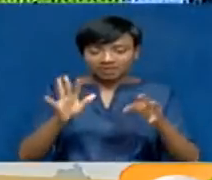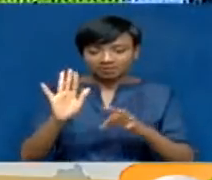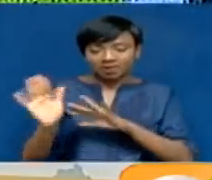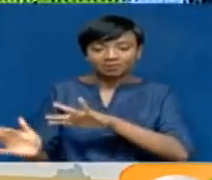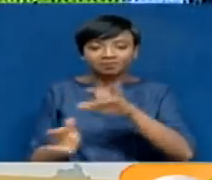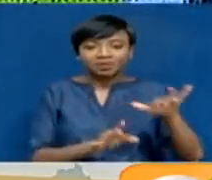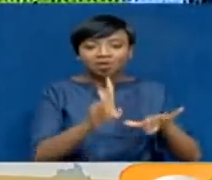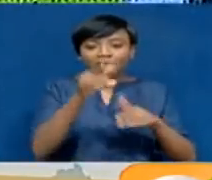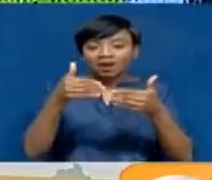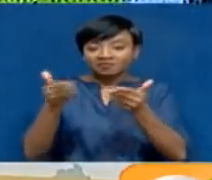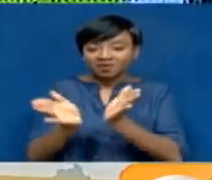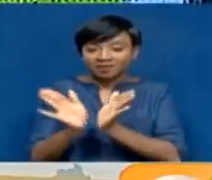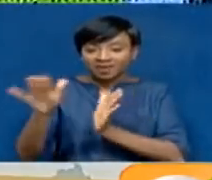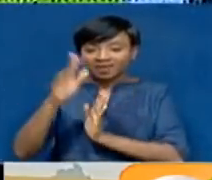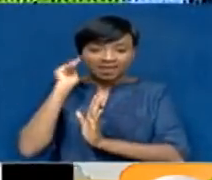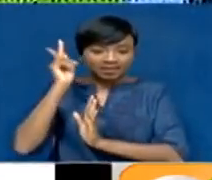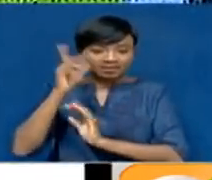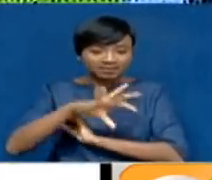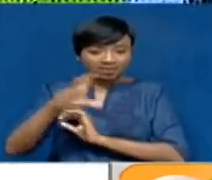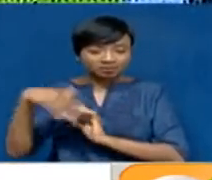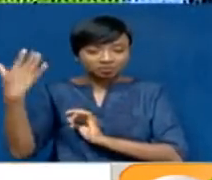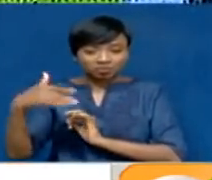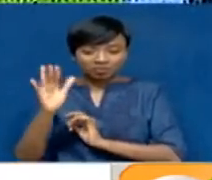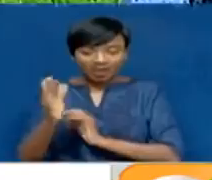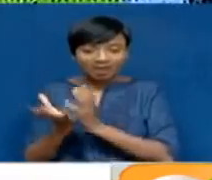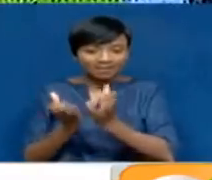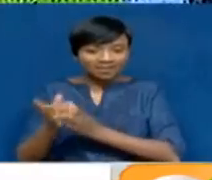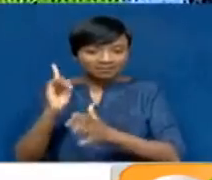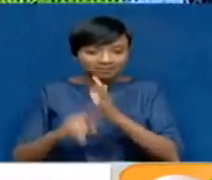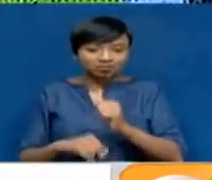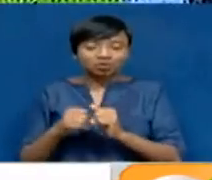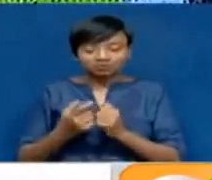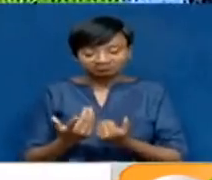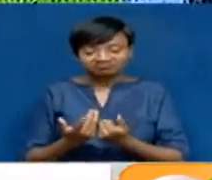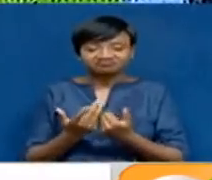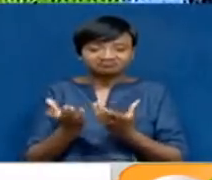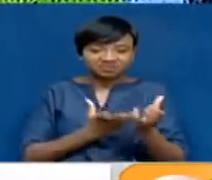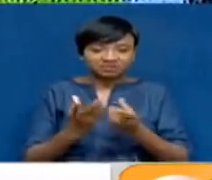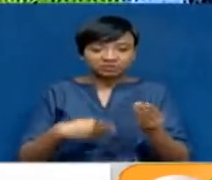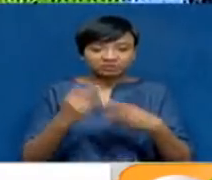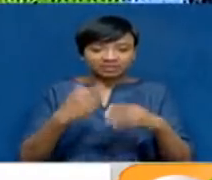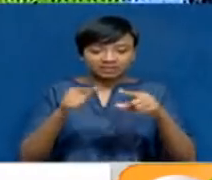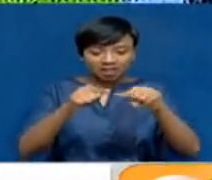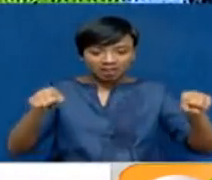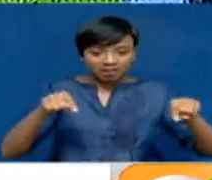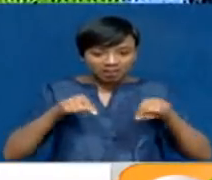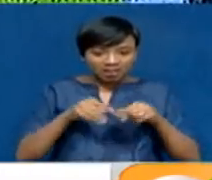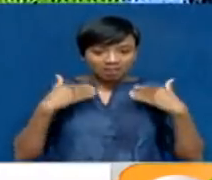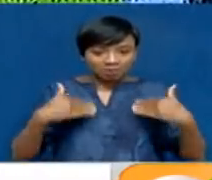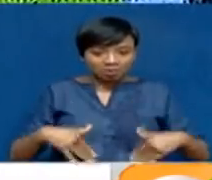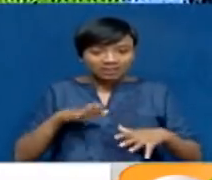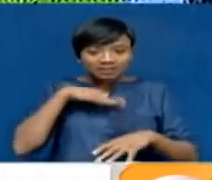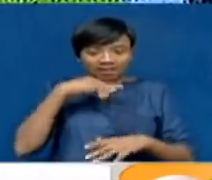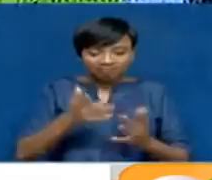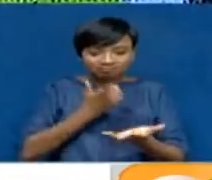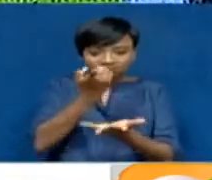Familia moja katika kaunti ya Kisii imekuwa ikijihusisha na biashara ya maiti kukidhi mahitaji yao ya kila siku. Kwa Robert Omunga na mkewe, kazi